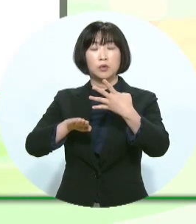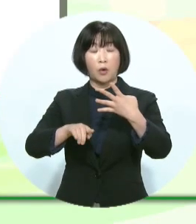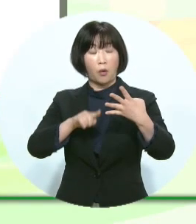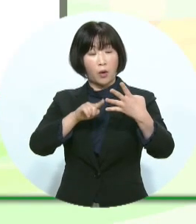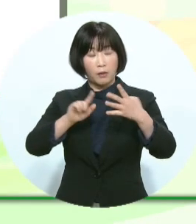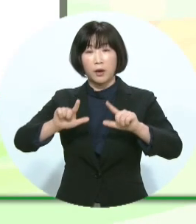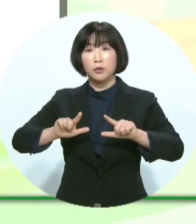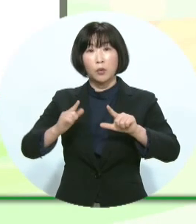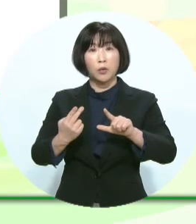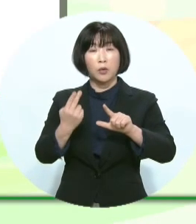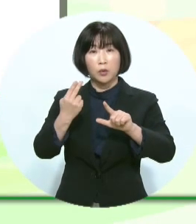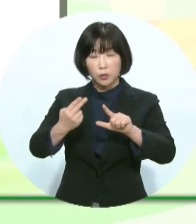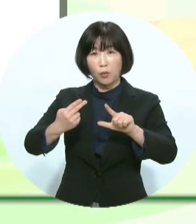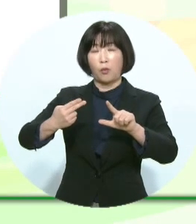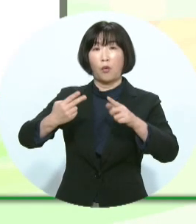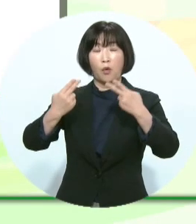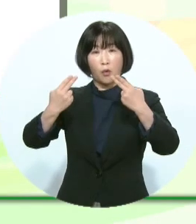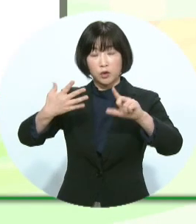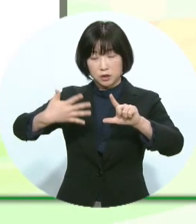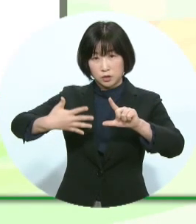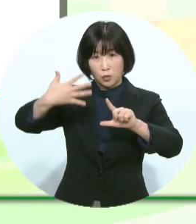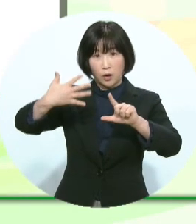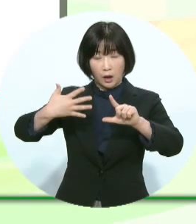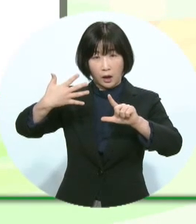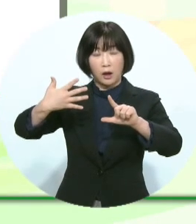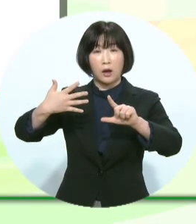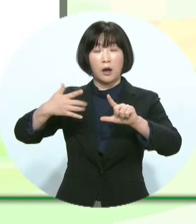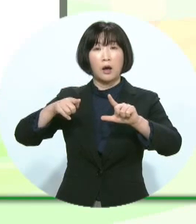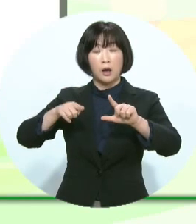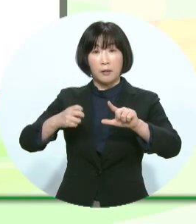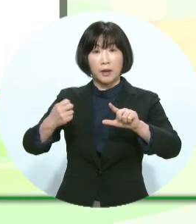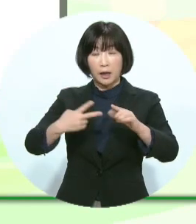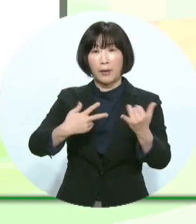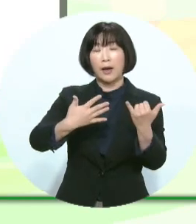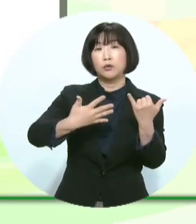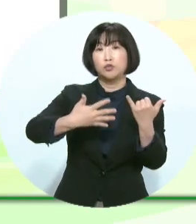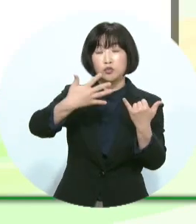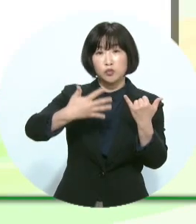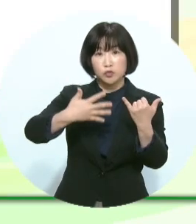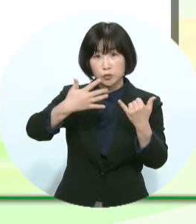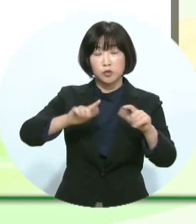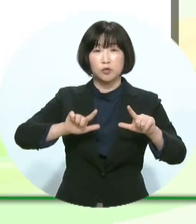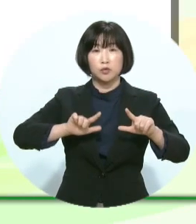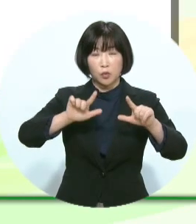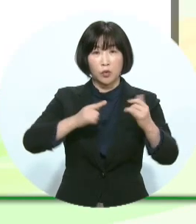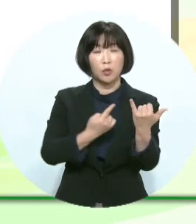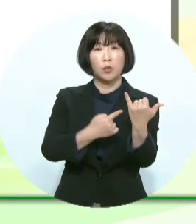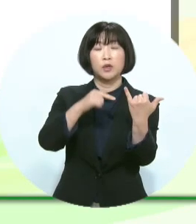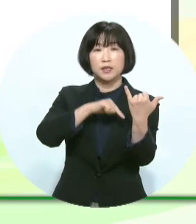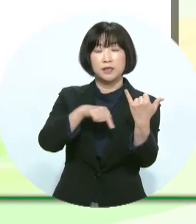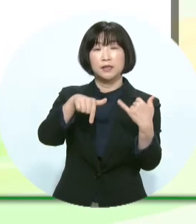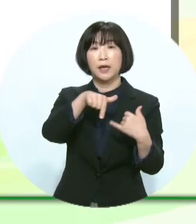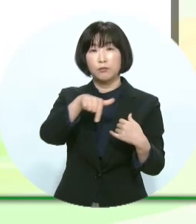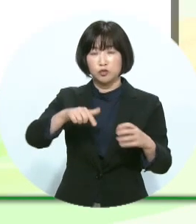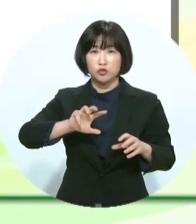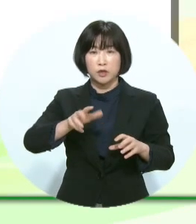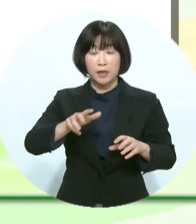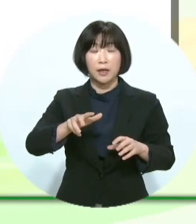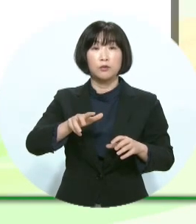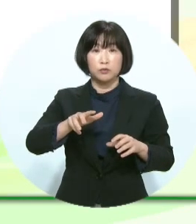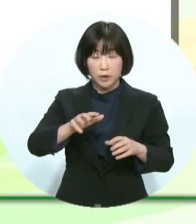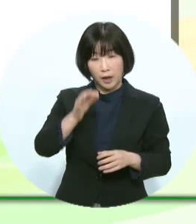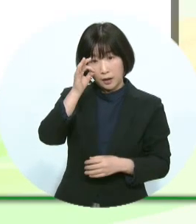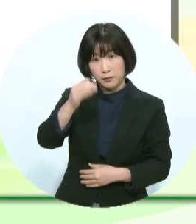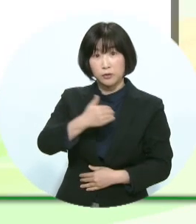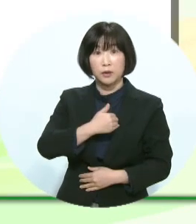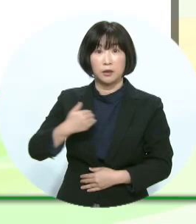東京都公式動画チャンネル東京動画や YouTube 東京都人権部チャンネルなどで見ることができ